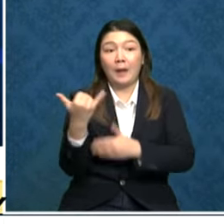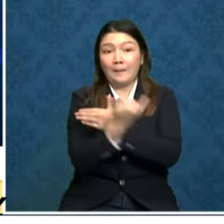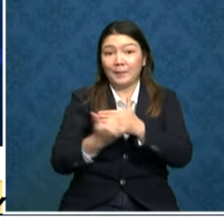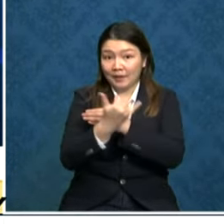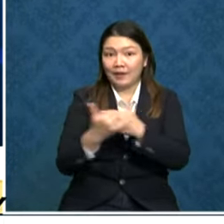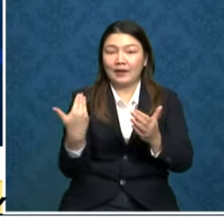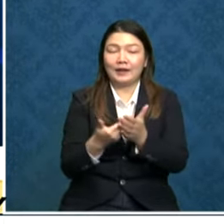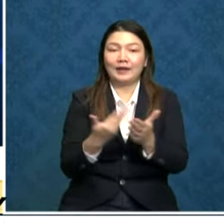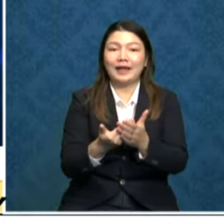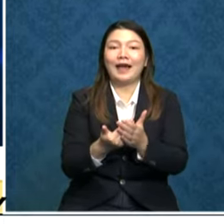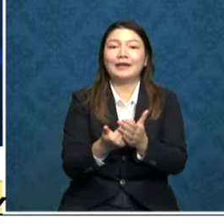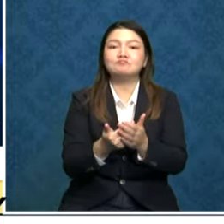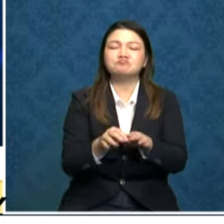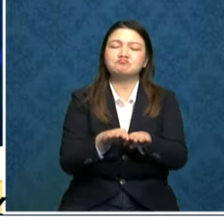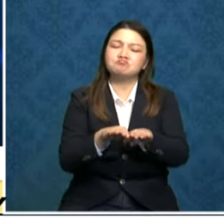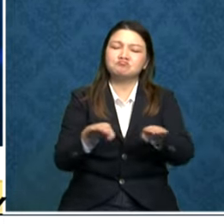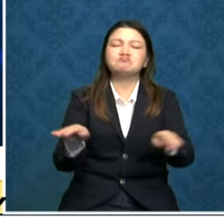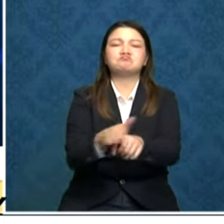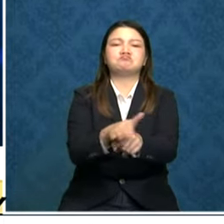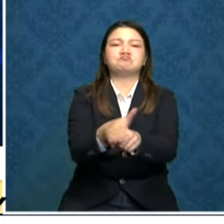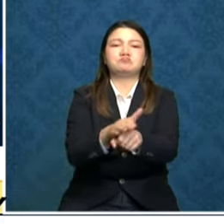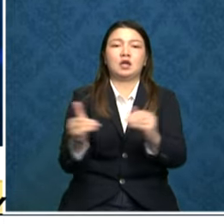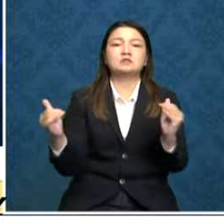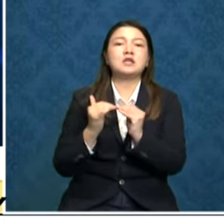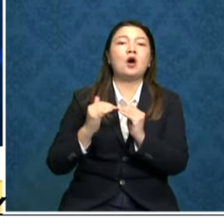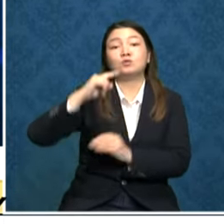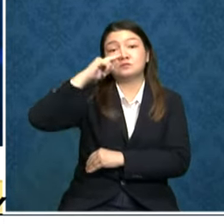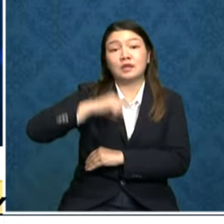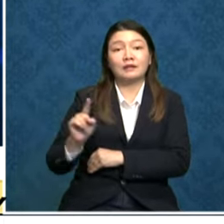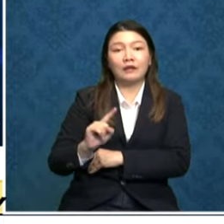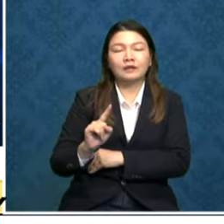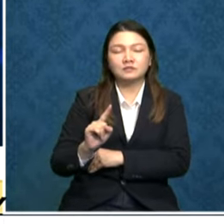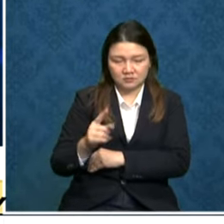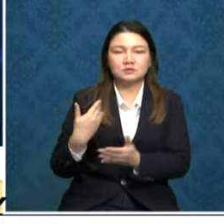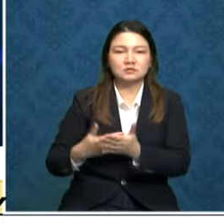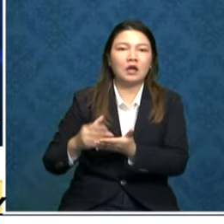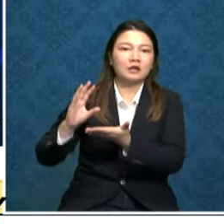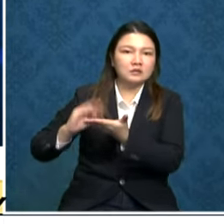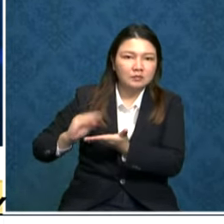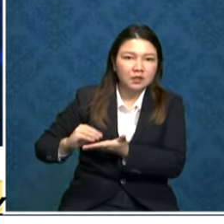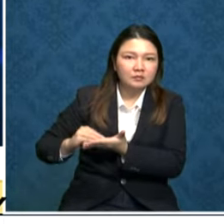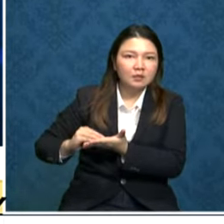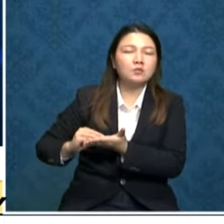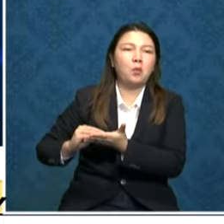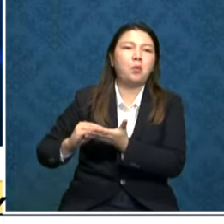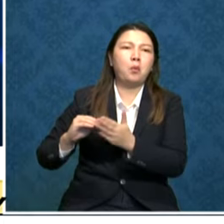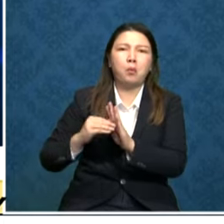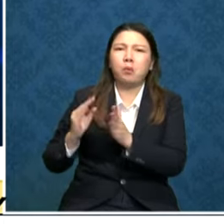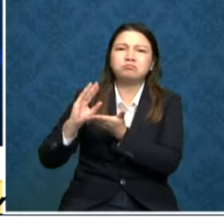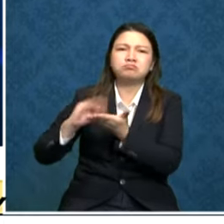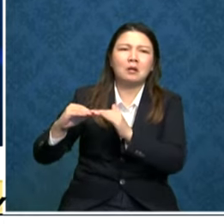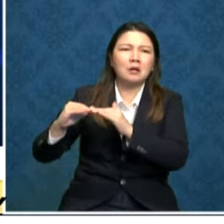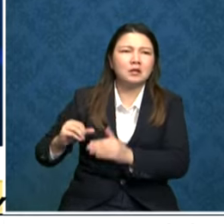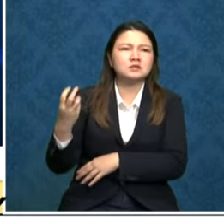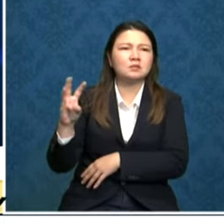ปานกลางขึ้นไปพูดง่ายๆคือยังอยู่ในเลเวลเดียวกับประเทศไทยนะครับเราเองก็ยังสามารถจัดเก็บรายได้ทางภาษีต่อ GDPต่ำกว่าประเทศเหล่านั้นครับคือ